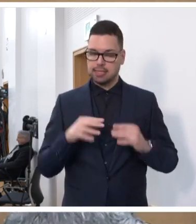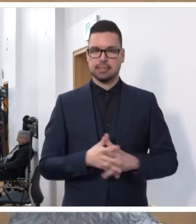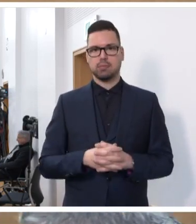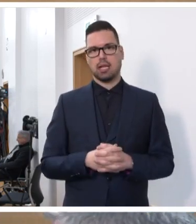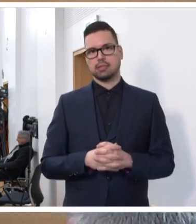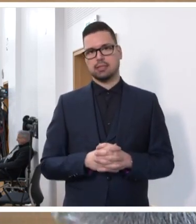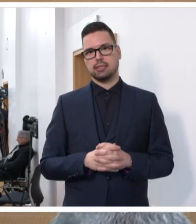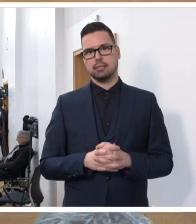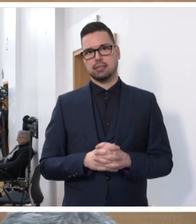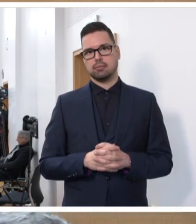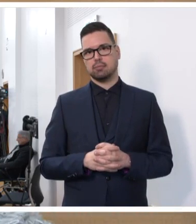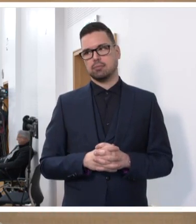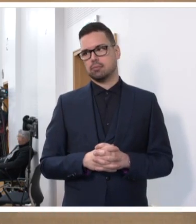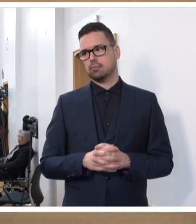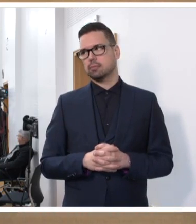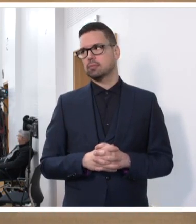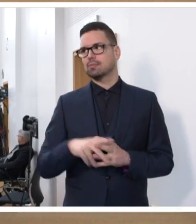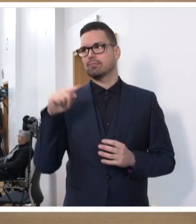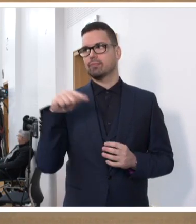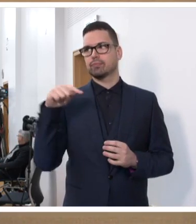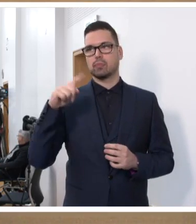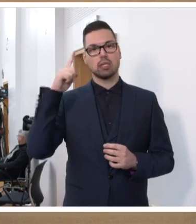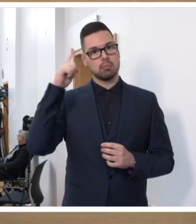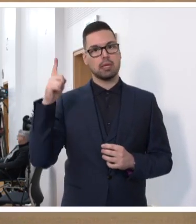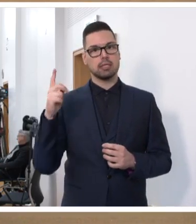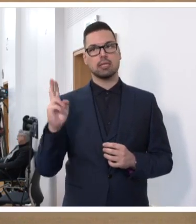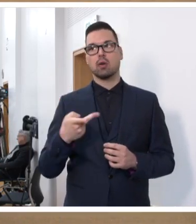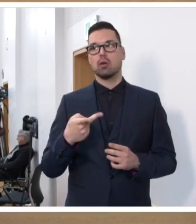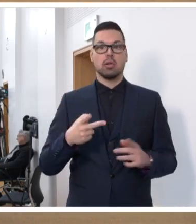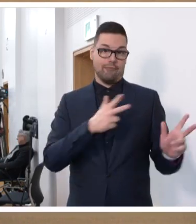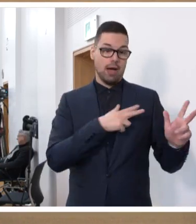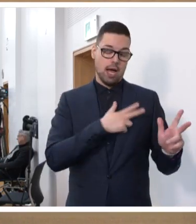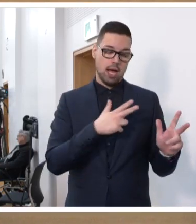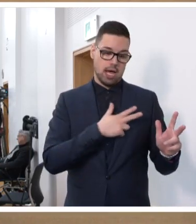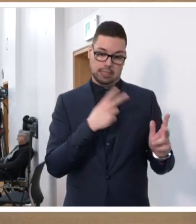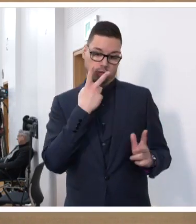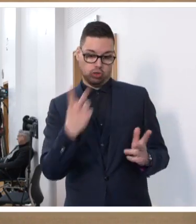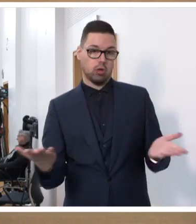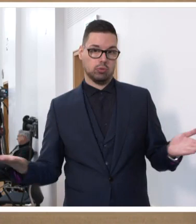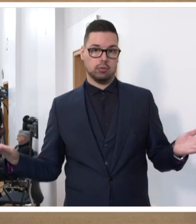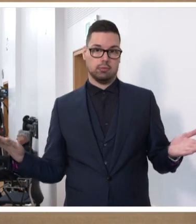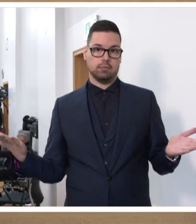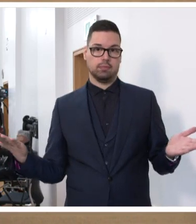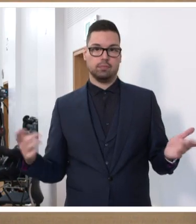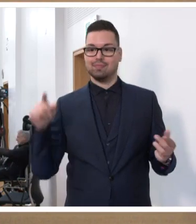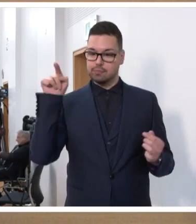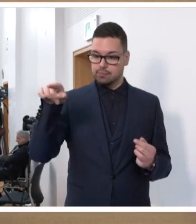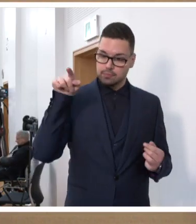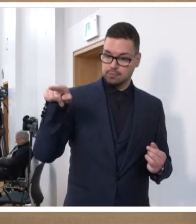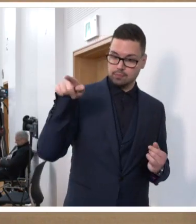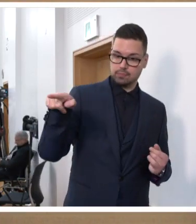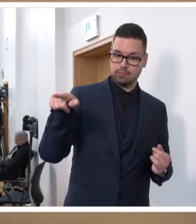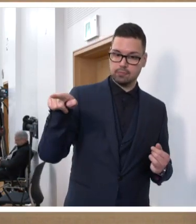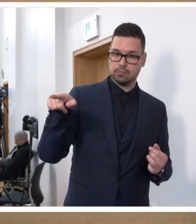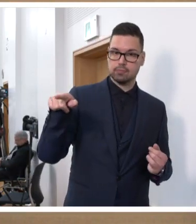der Bevölkerung. Dies meint aber auch, sich unangenehmen Wahrheiten zu stellen als Mehrheitsfraktion. Sie haben nach den Buchstaben